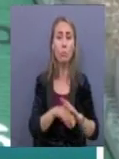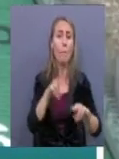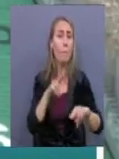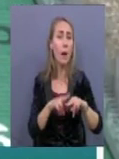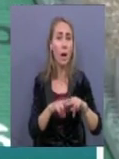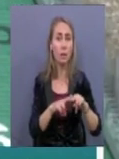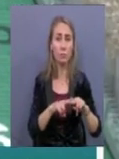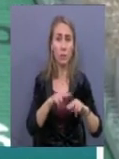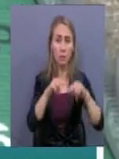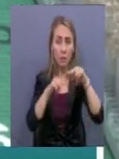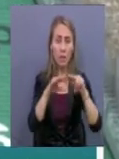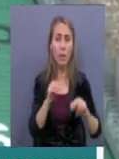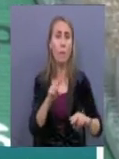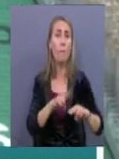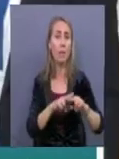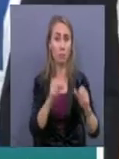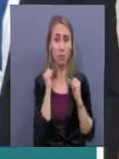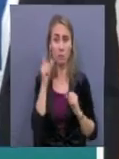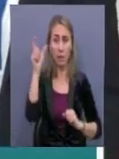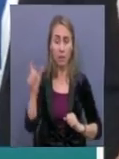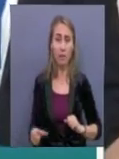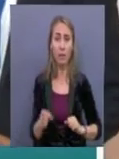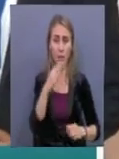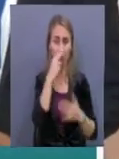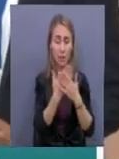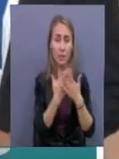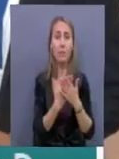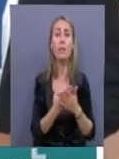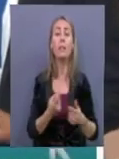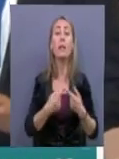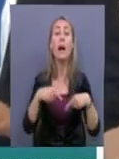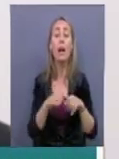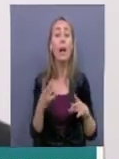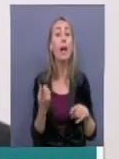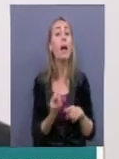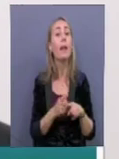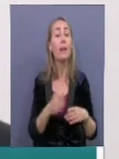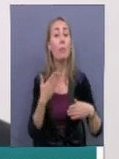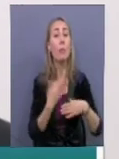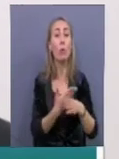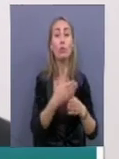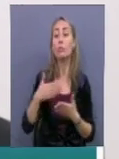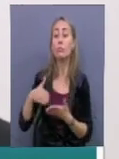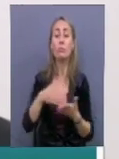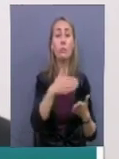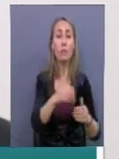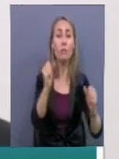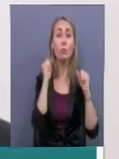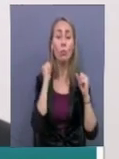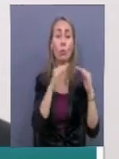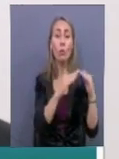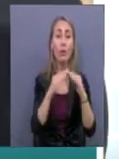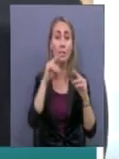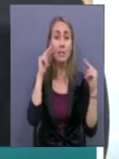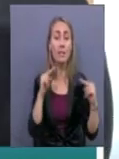құралады. Жоба құрастырушылары осылайша министрлік ел аумағындағы спорт нысандарының тең таралуы мен болашағынан үміт күттірер спортшылардың